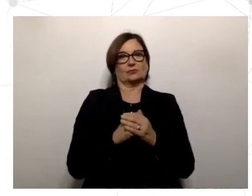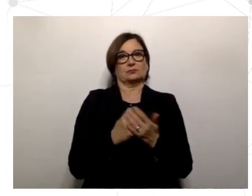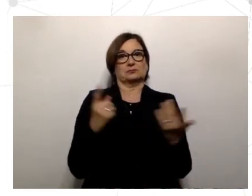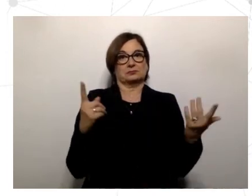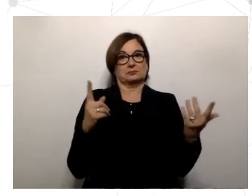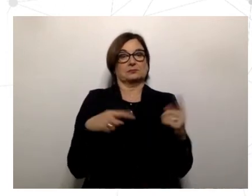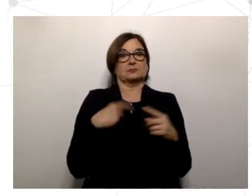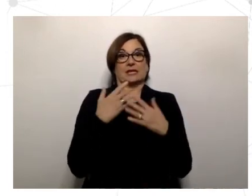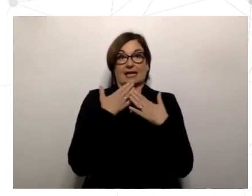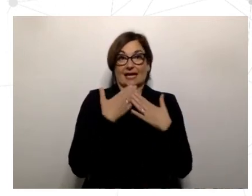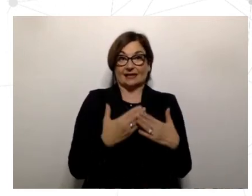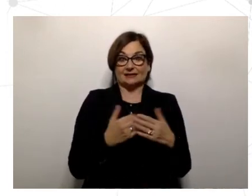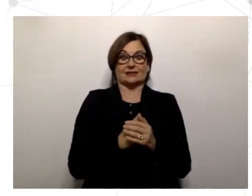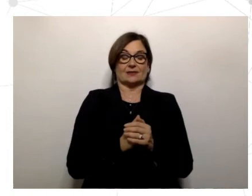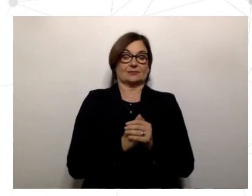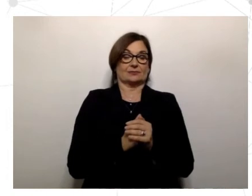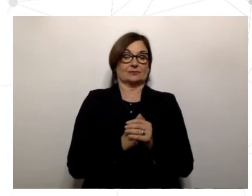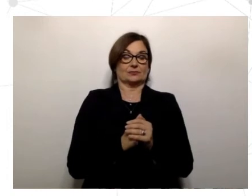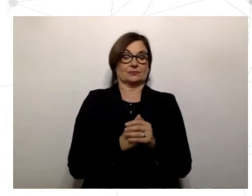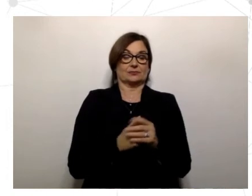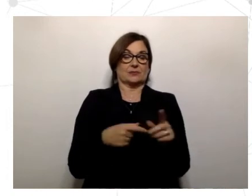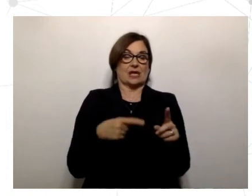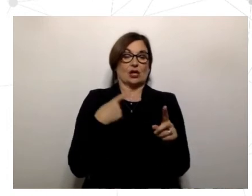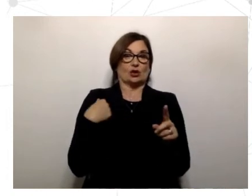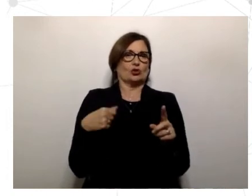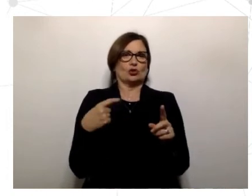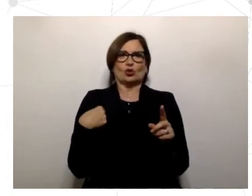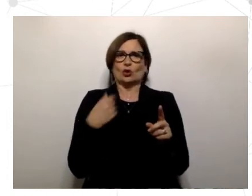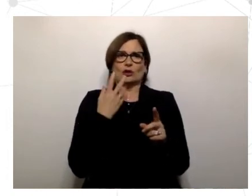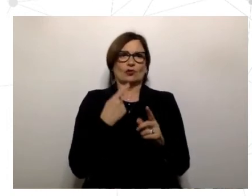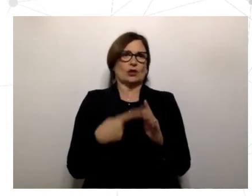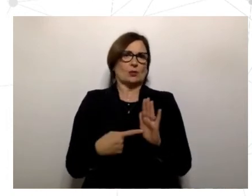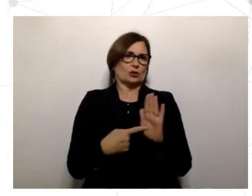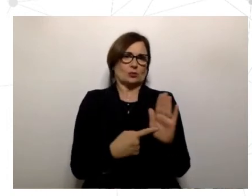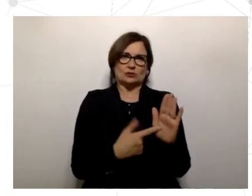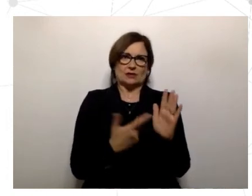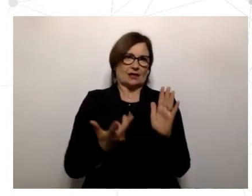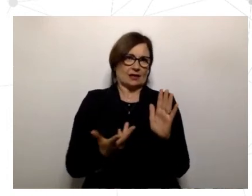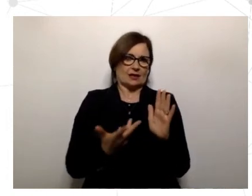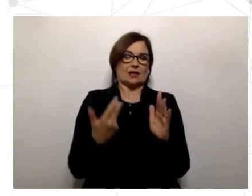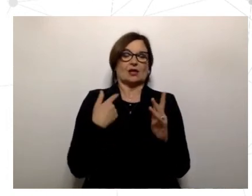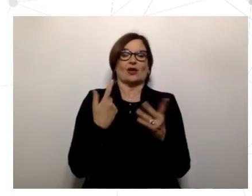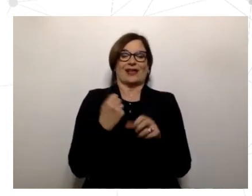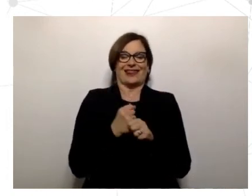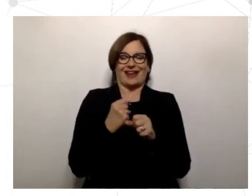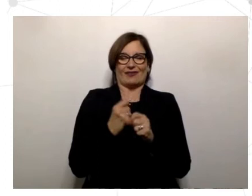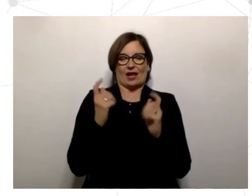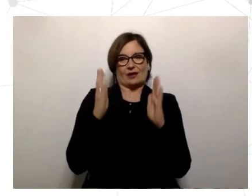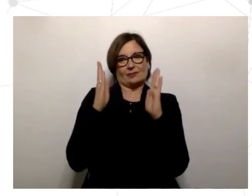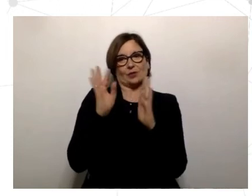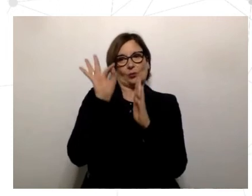Grazie. Quello che noi vogliamo dimostrare è che lavorare nel settore